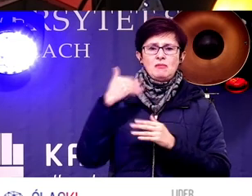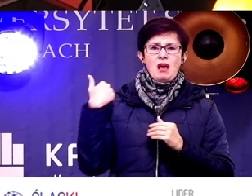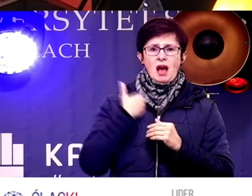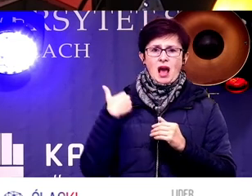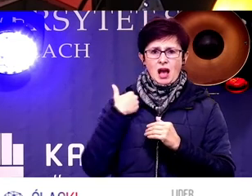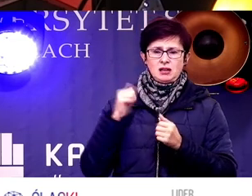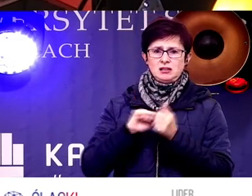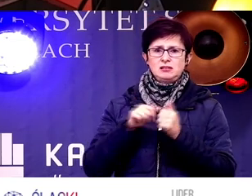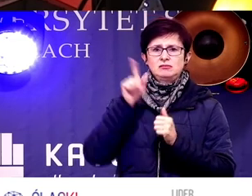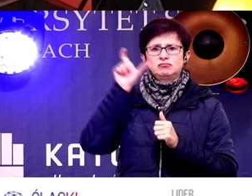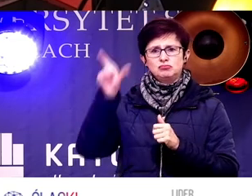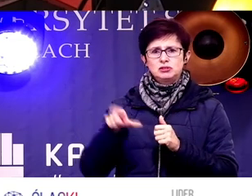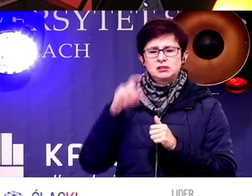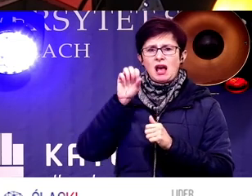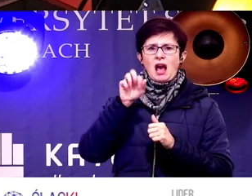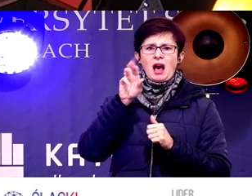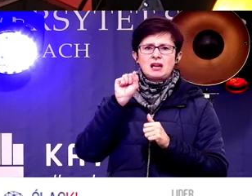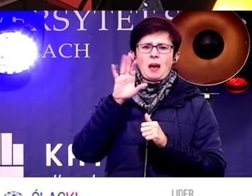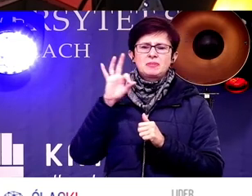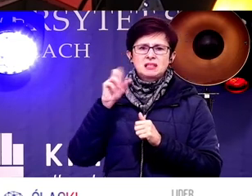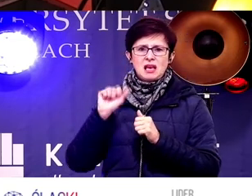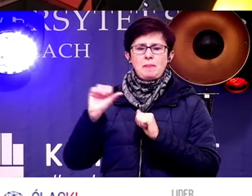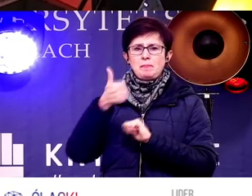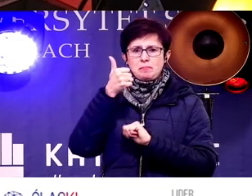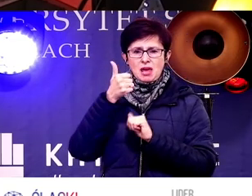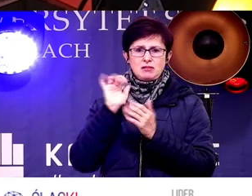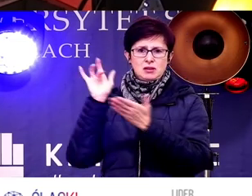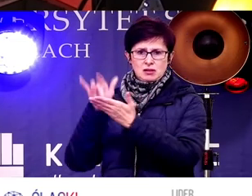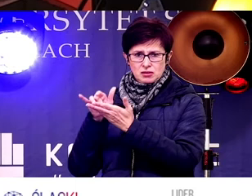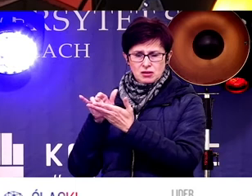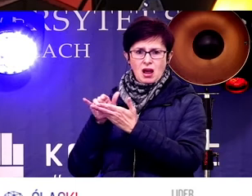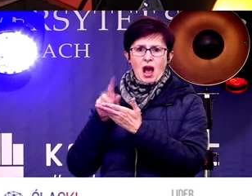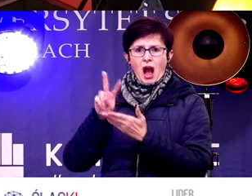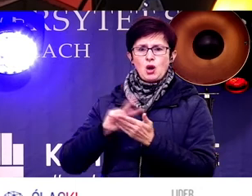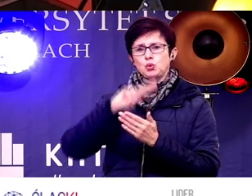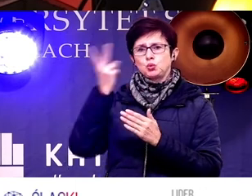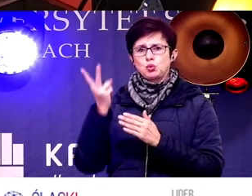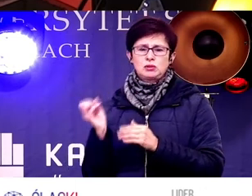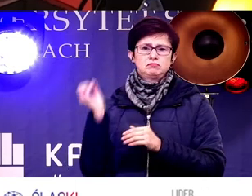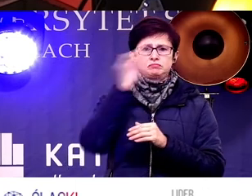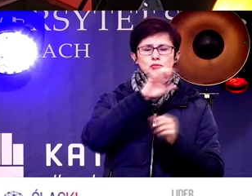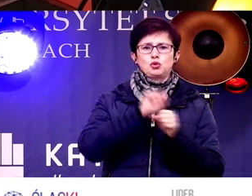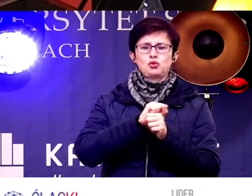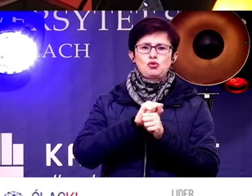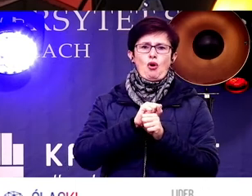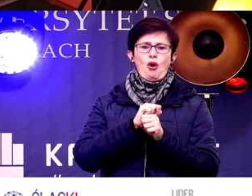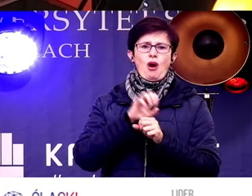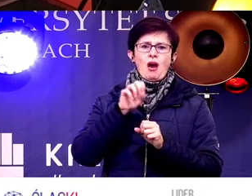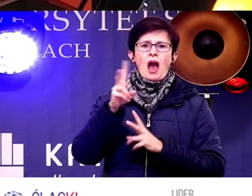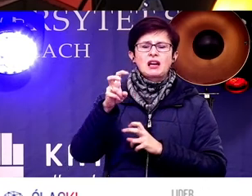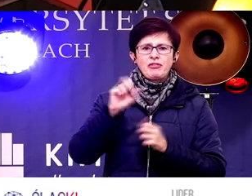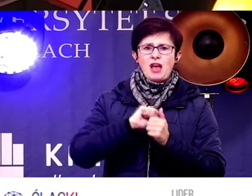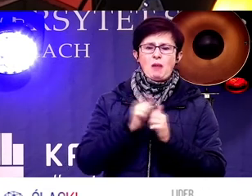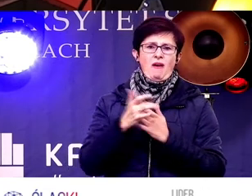przykład arabista, to na pierwszą placówkę jedzie do kraju arabskiego, ale na drugą jest celowo wysyłany na przykład do Argentyny albo na Węgry,